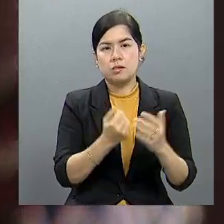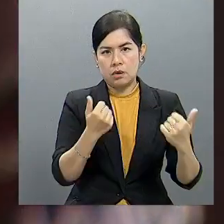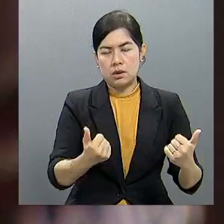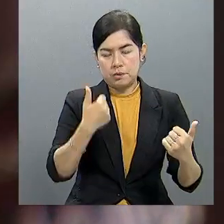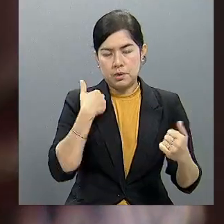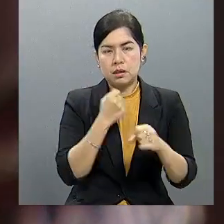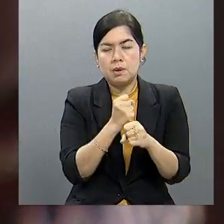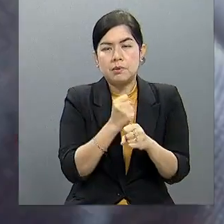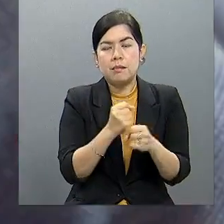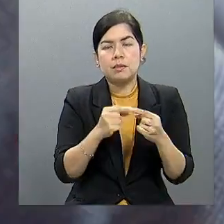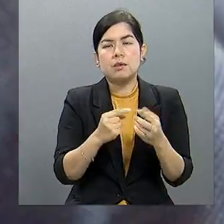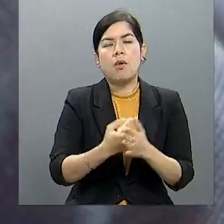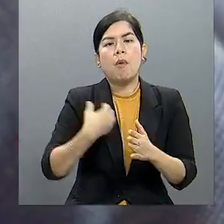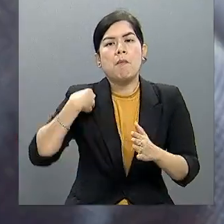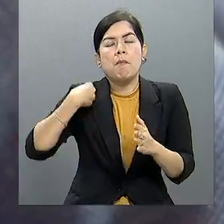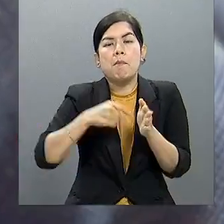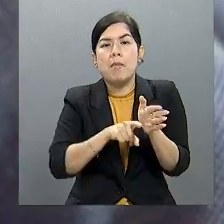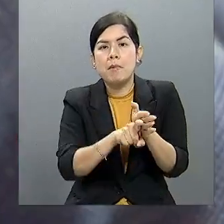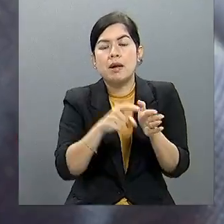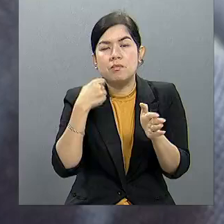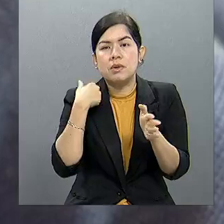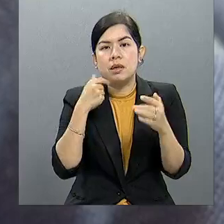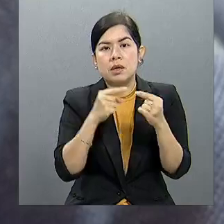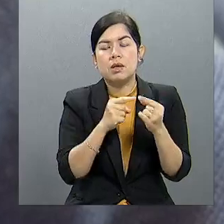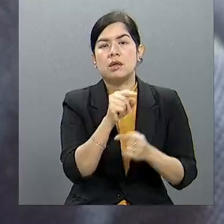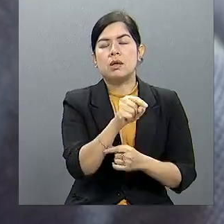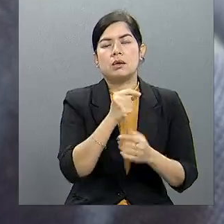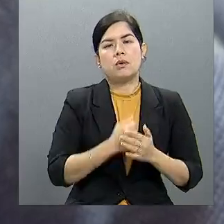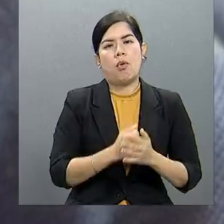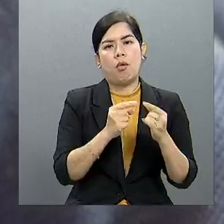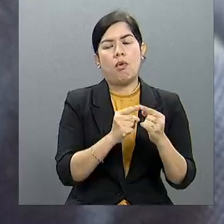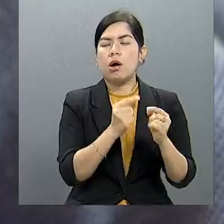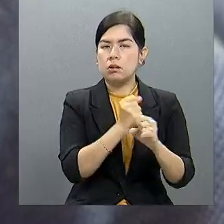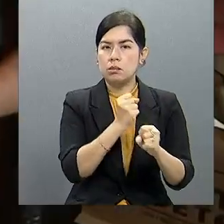ที่ต้ลางออกจากงานประจำรเครื่อดาี่จะมาช่ใ slides. Gegen เพห Bun. ใชนาดไหนครั